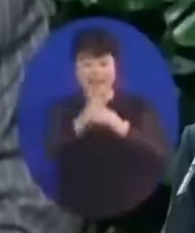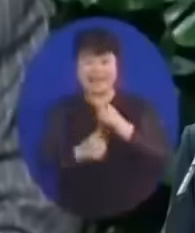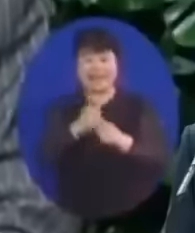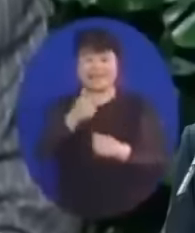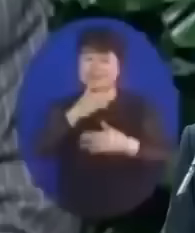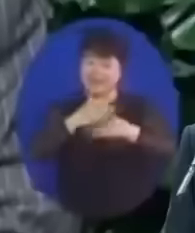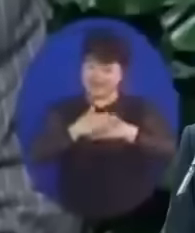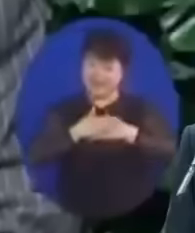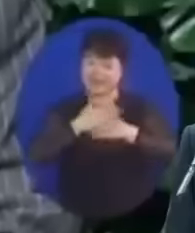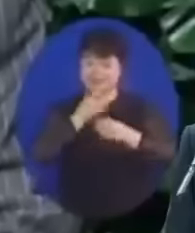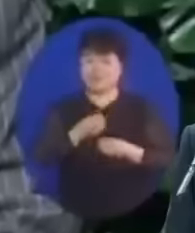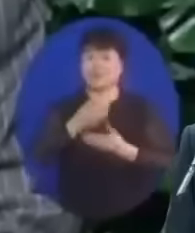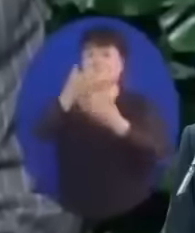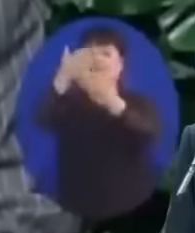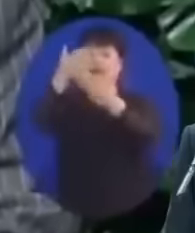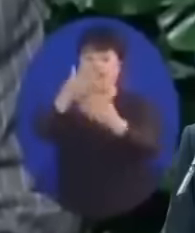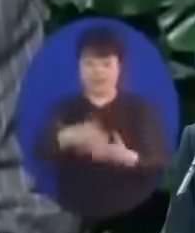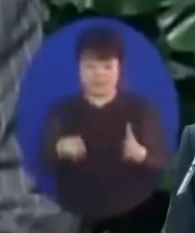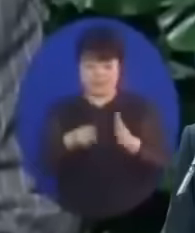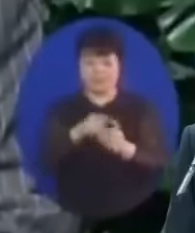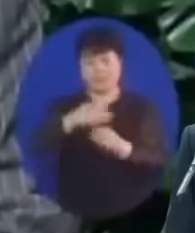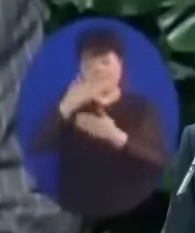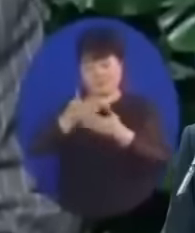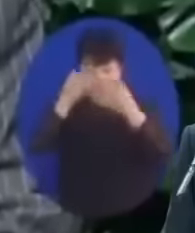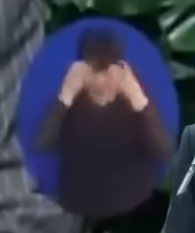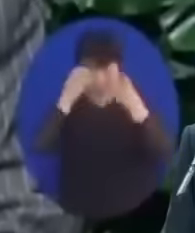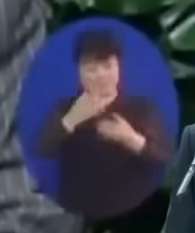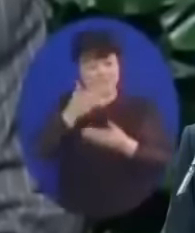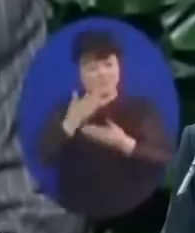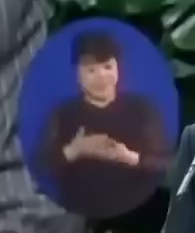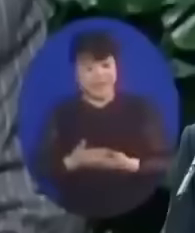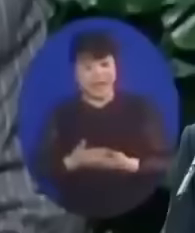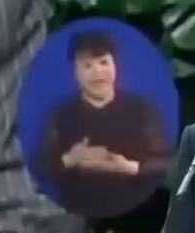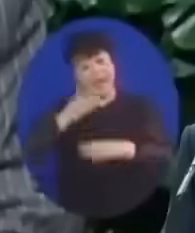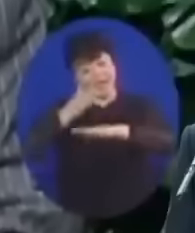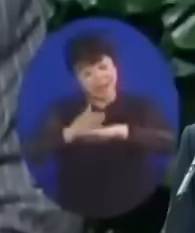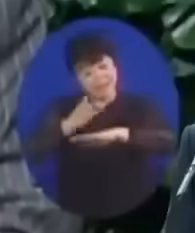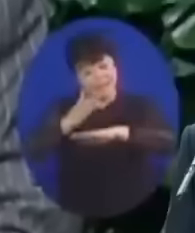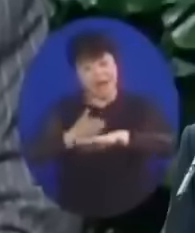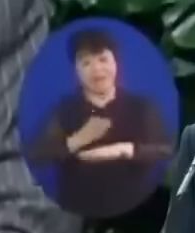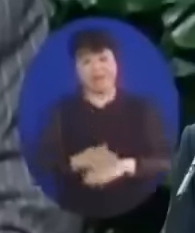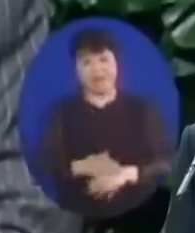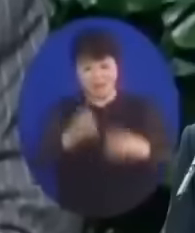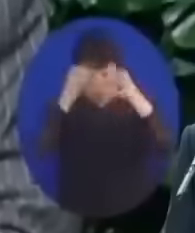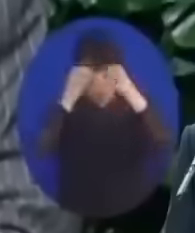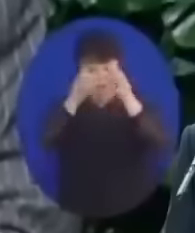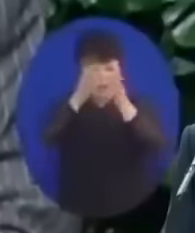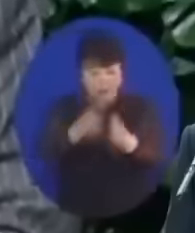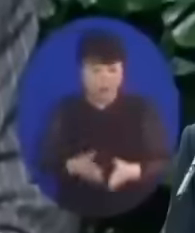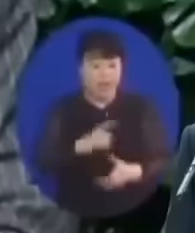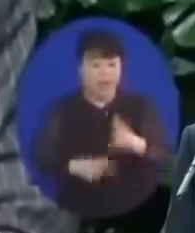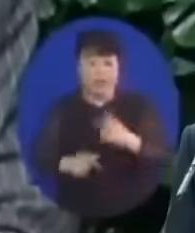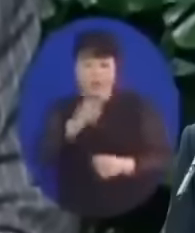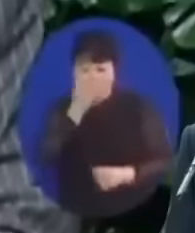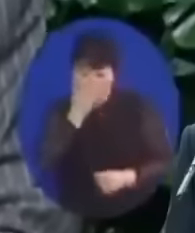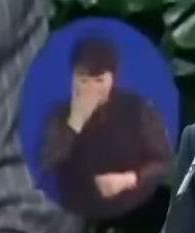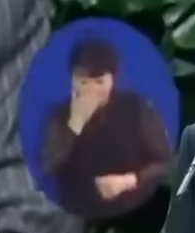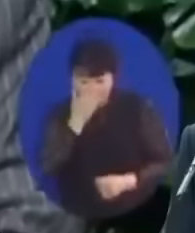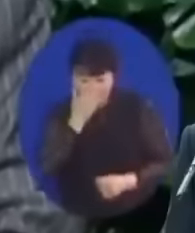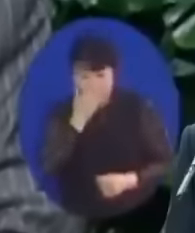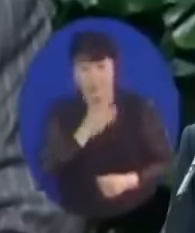하나님이 나의 축복을 주시기 위해서 보낸 고난으로 받아들여서 감사하고 고난을 통해서 더